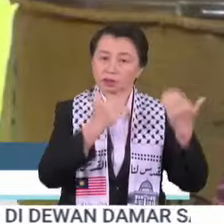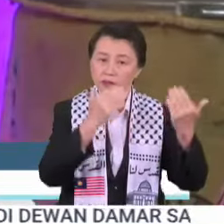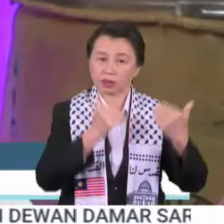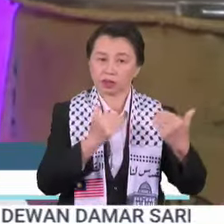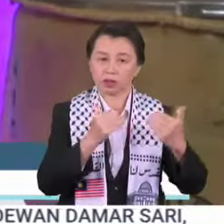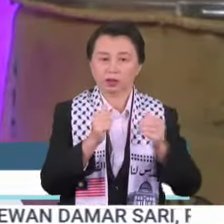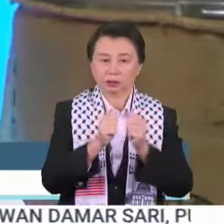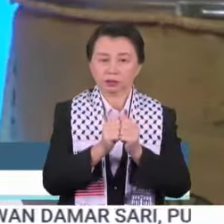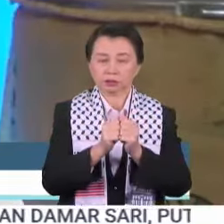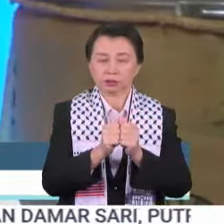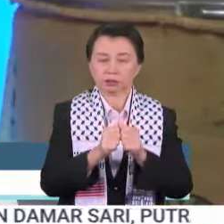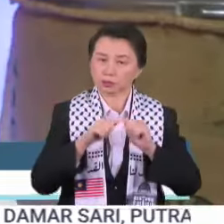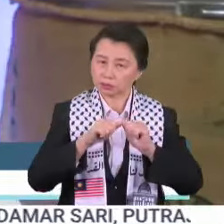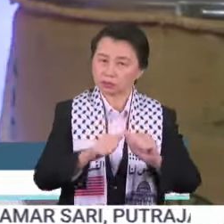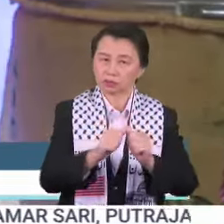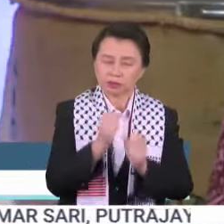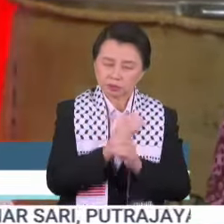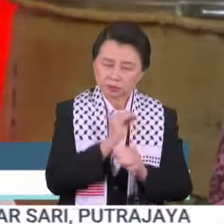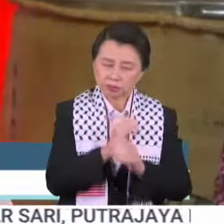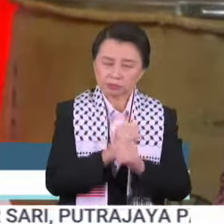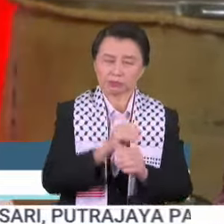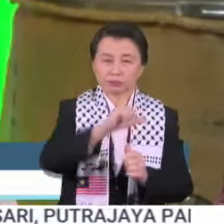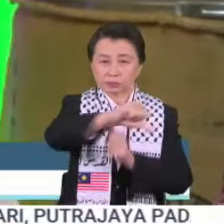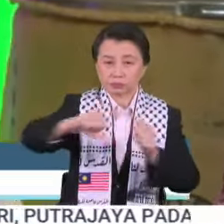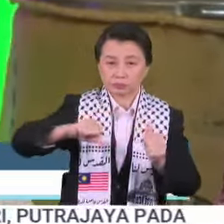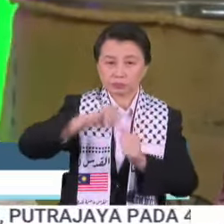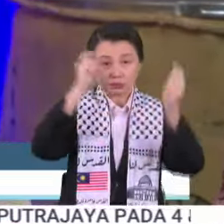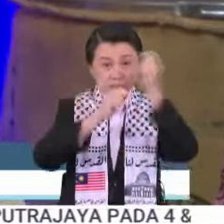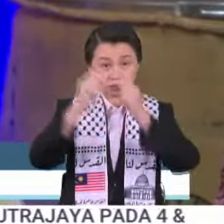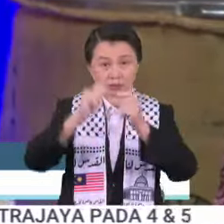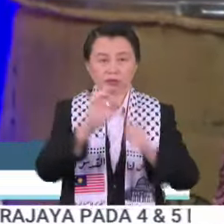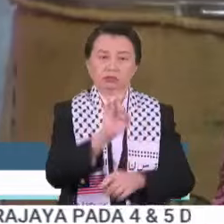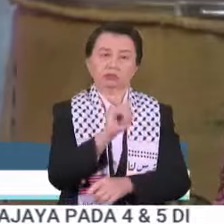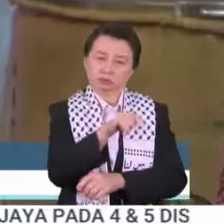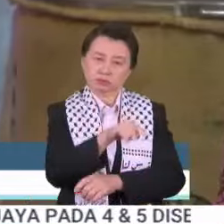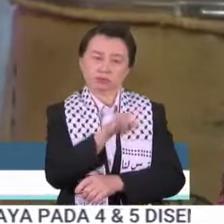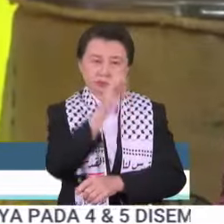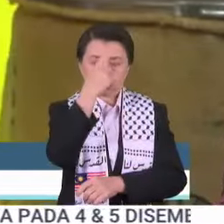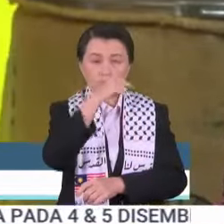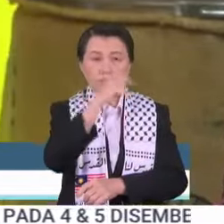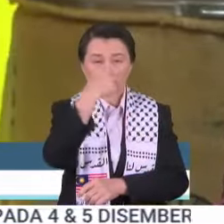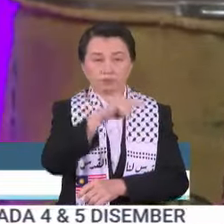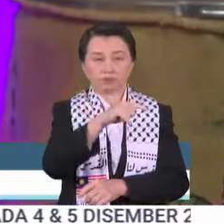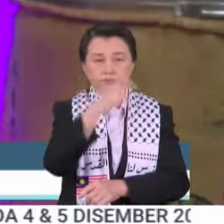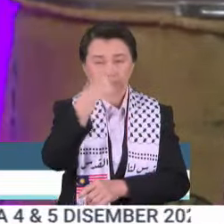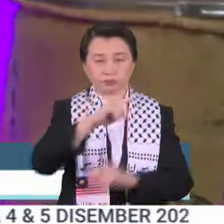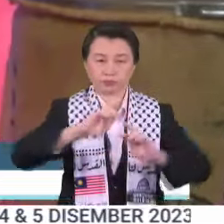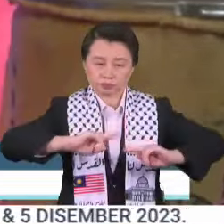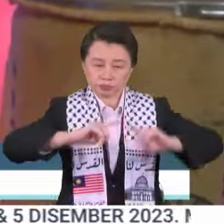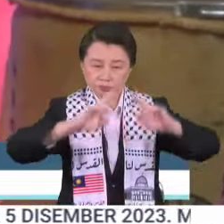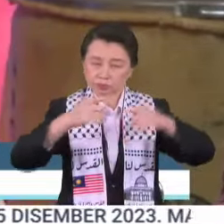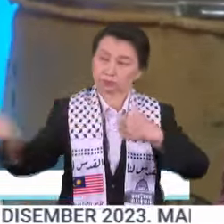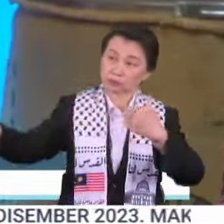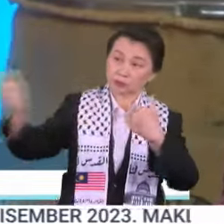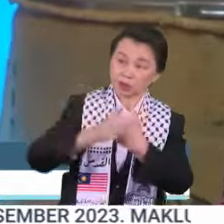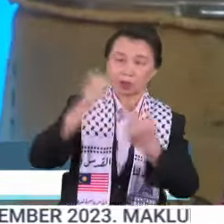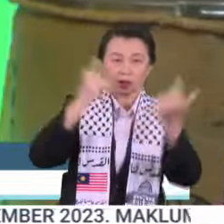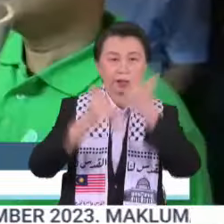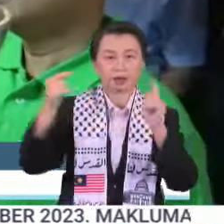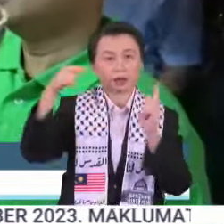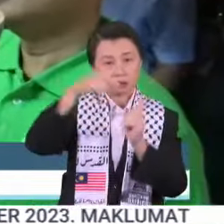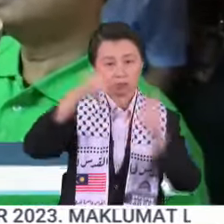bahawa dengan meneruskan usaha ini, gastronomi tourism akan menjadi salah satu trend untuk meningkatkan ketibaan pelawat ke